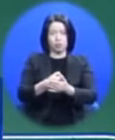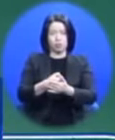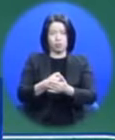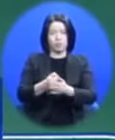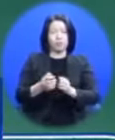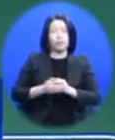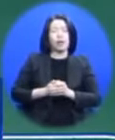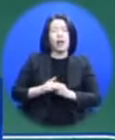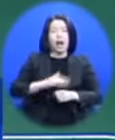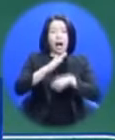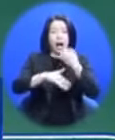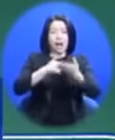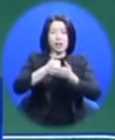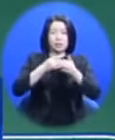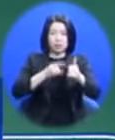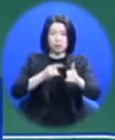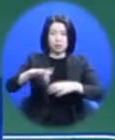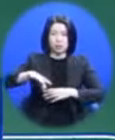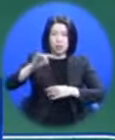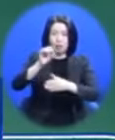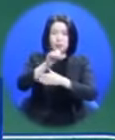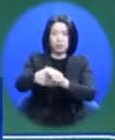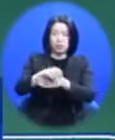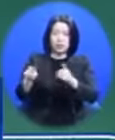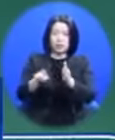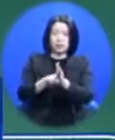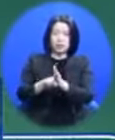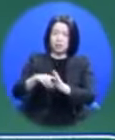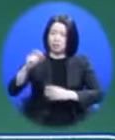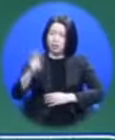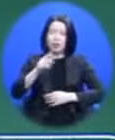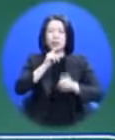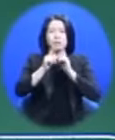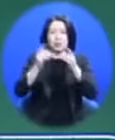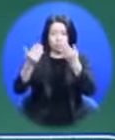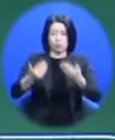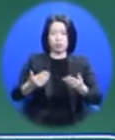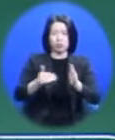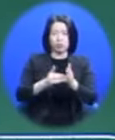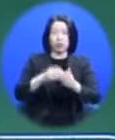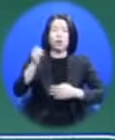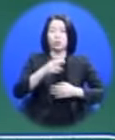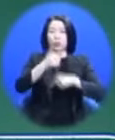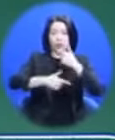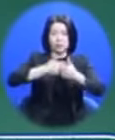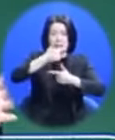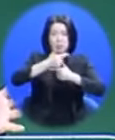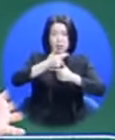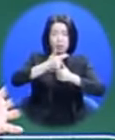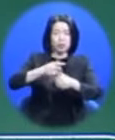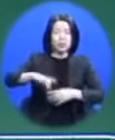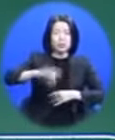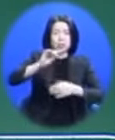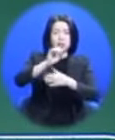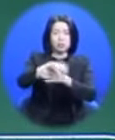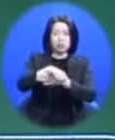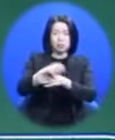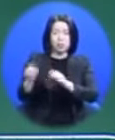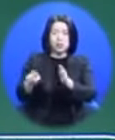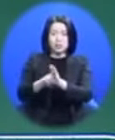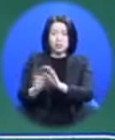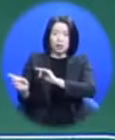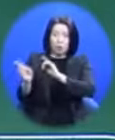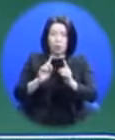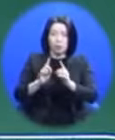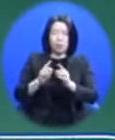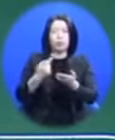여러분 하나님께서 첫 열매 신앙을 굉장히 강조를 하셨습니다. 또 느헤미야도 첫 열매 신앙이 회복되려고